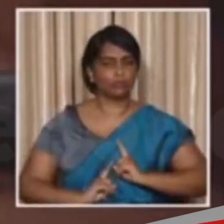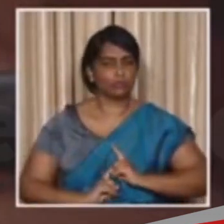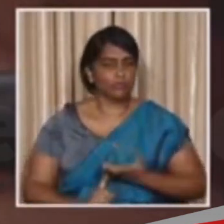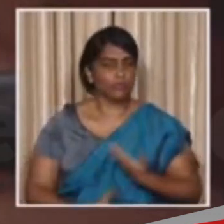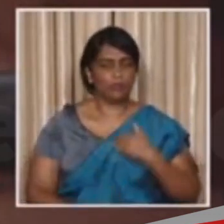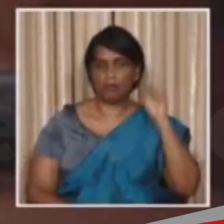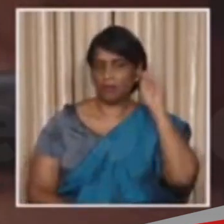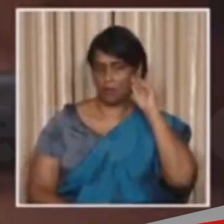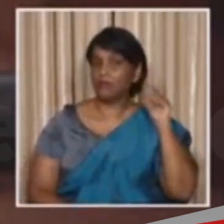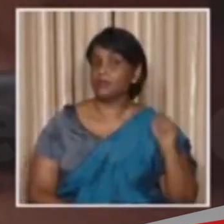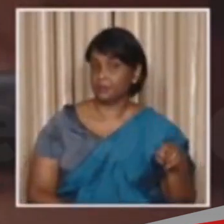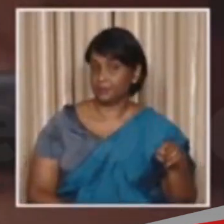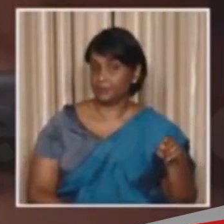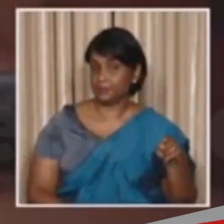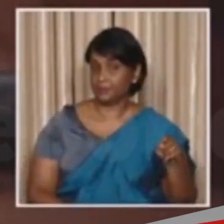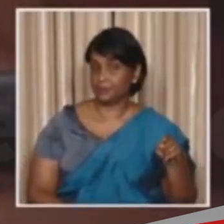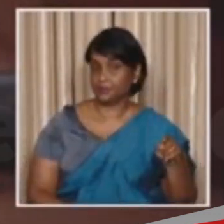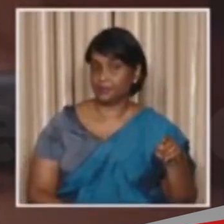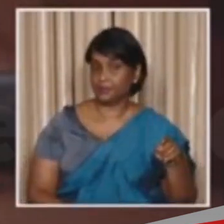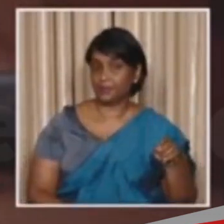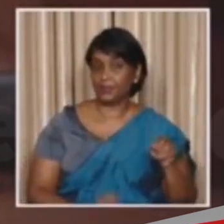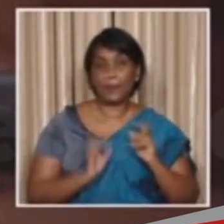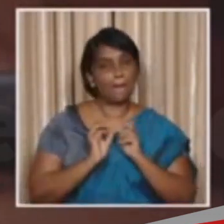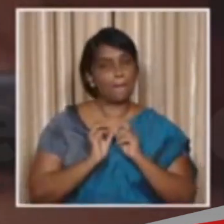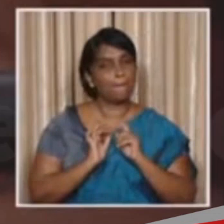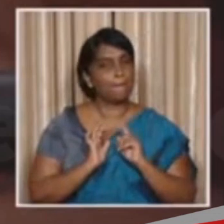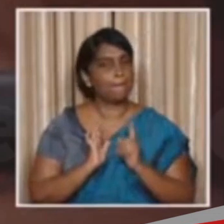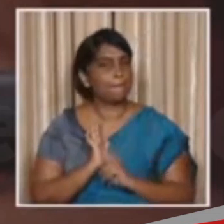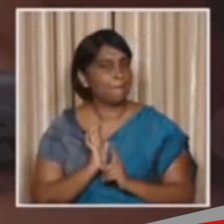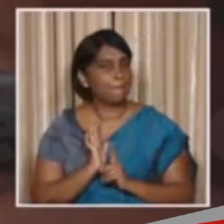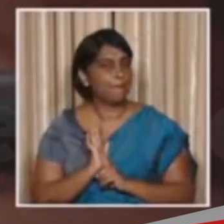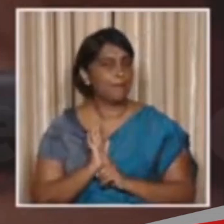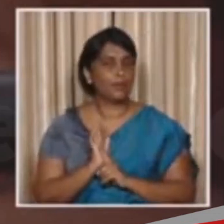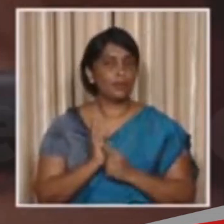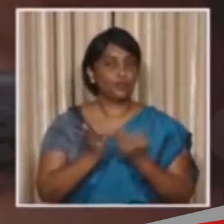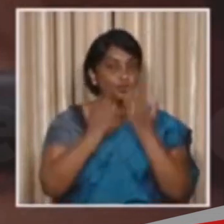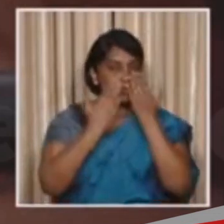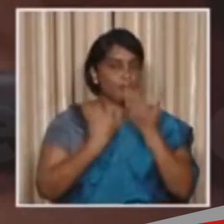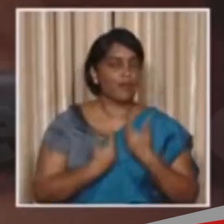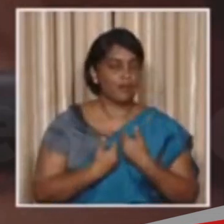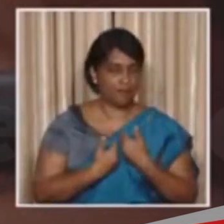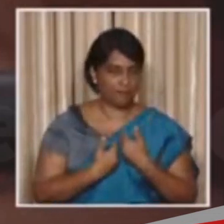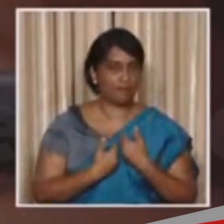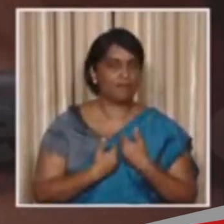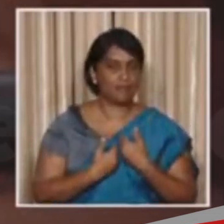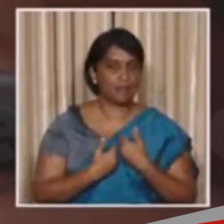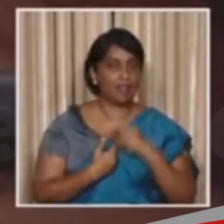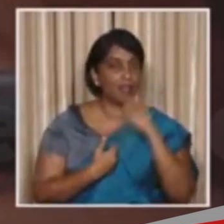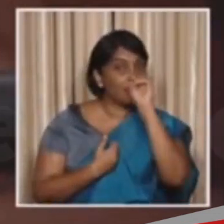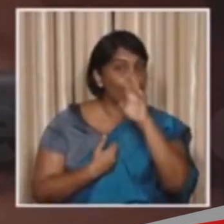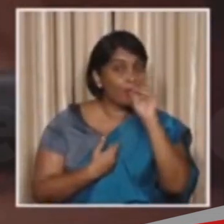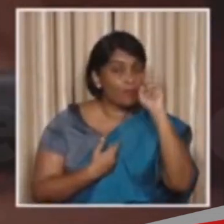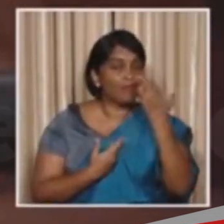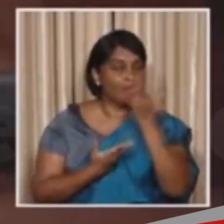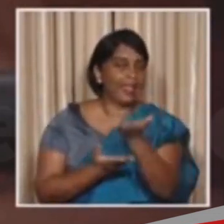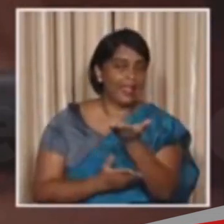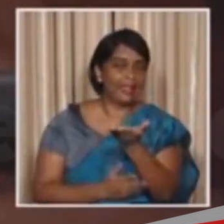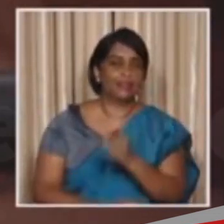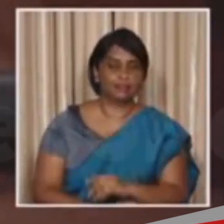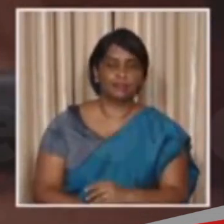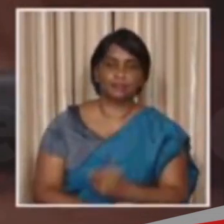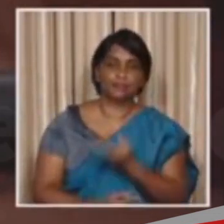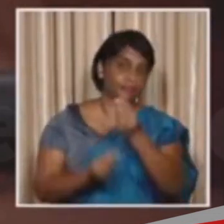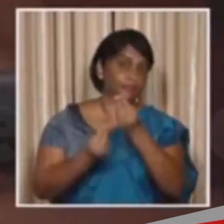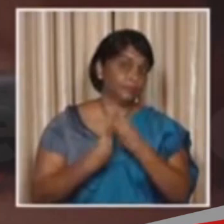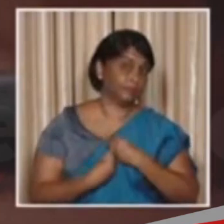මොකද ඒකේ අර කෙටුම්පත් නිරීක්ෂණ මාගව තියෙනවා සම්මාදාපික දන්නේ නැති නිසා මම ඔබතුමන් ඉල්ලන්නේ ඒ නිරීක්ෂණ ඔබතුමා